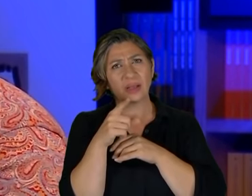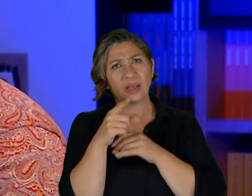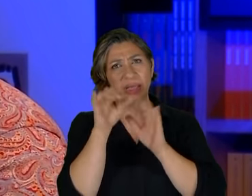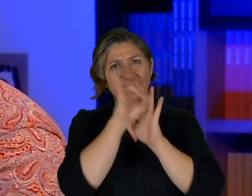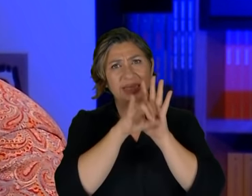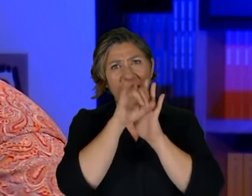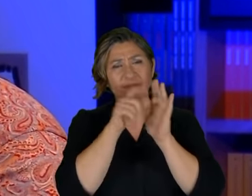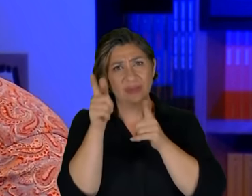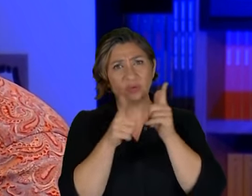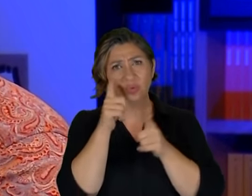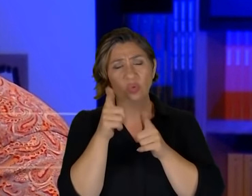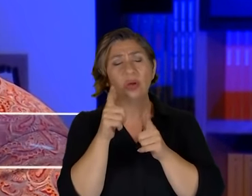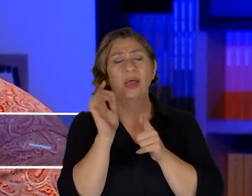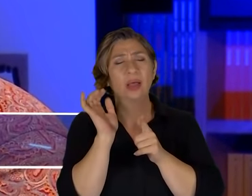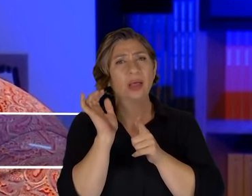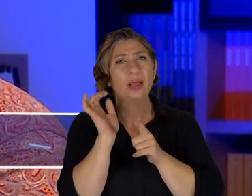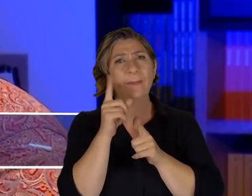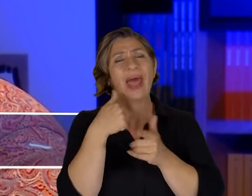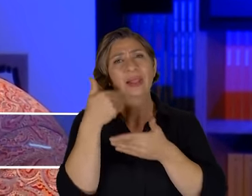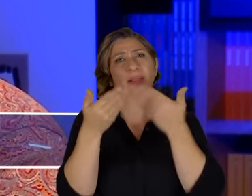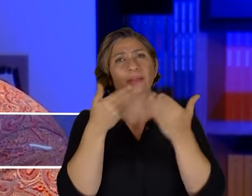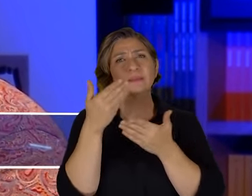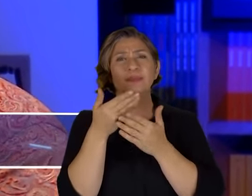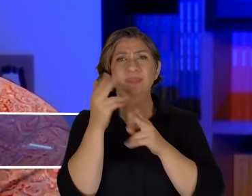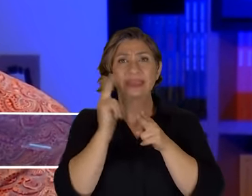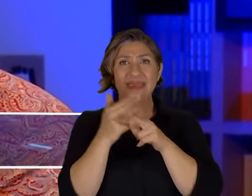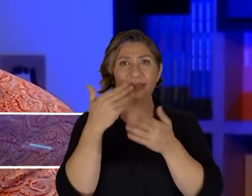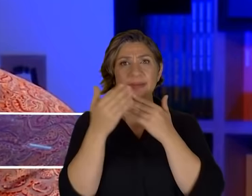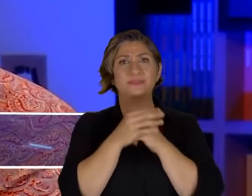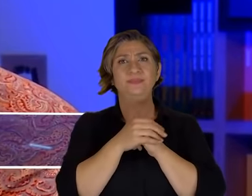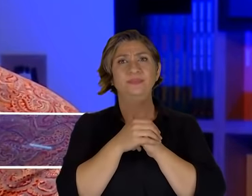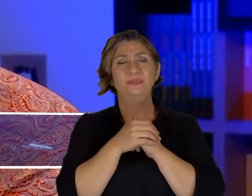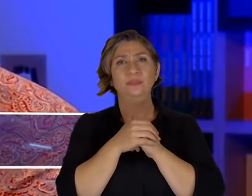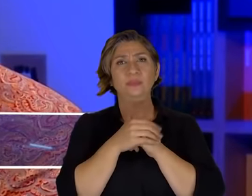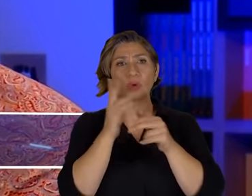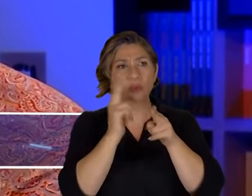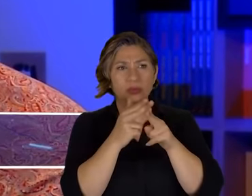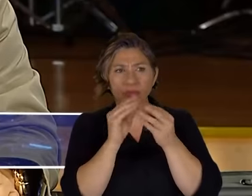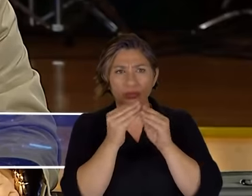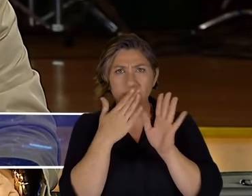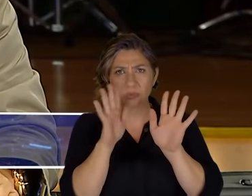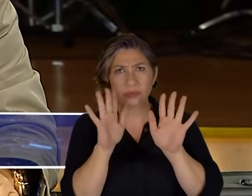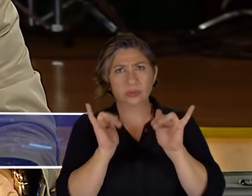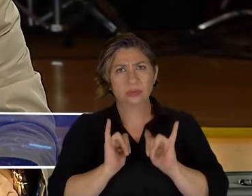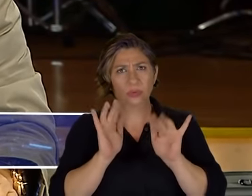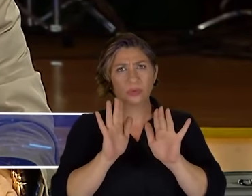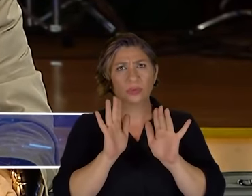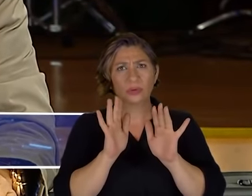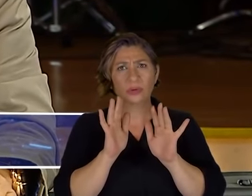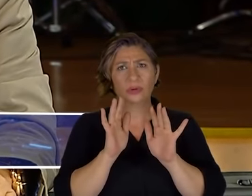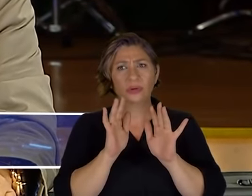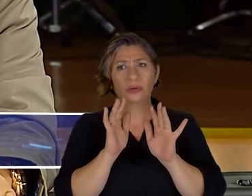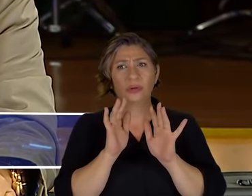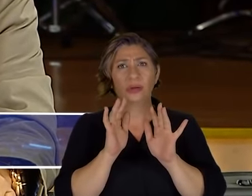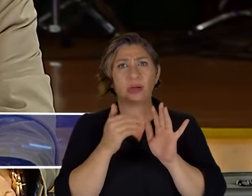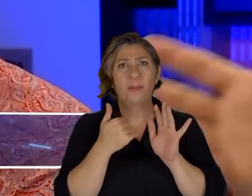Instagram videosu mu? Evet. Anlatayım. Hızlı anlatayım. Estağfurullah, öyle bir hız sorunumuz yok. Tamam. Ben ya yedi... onu şey